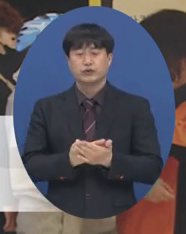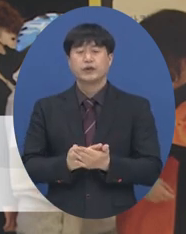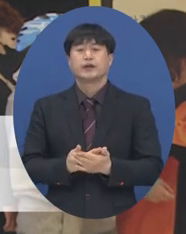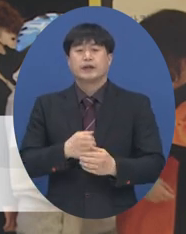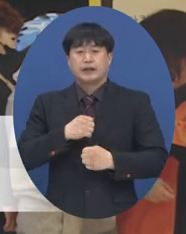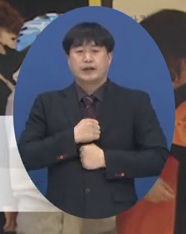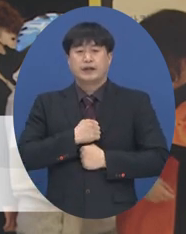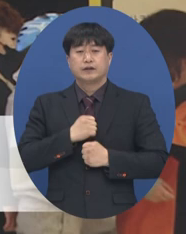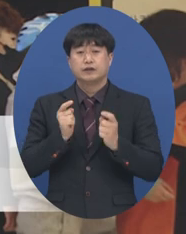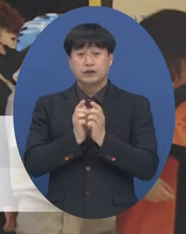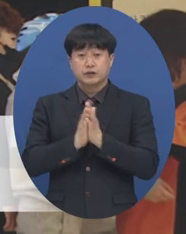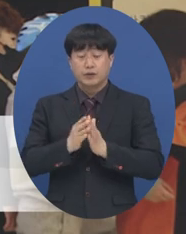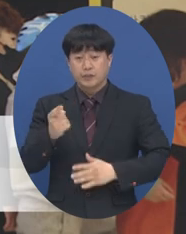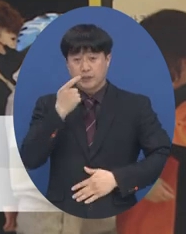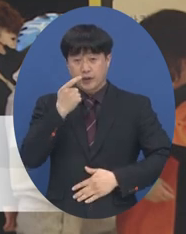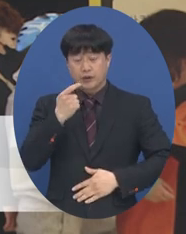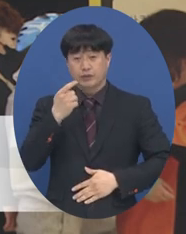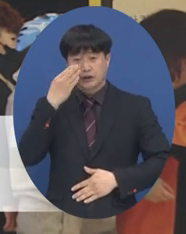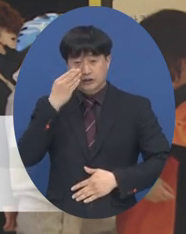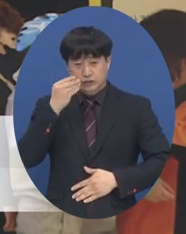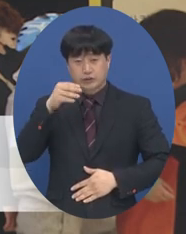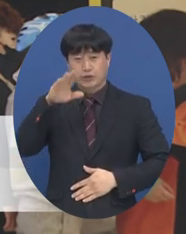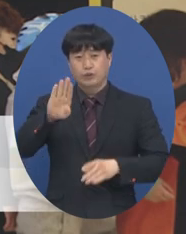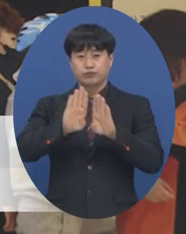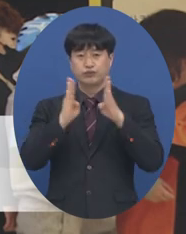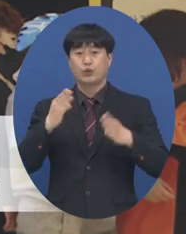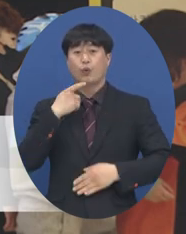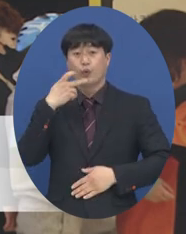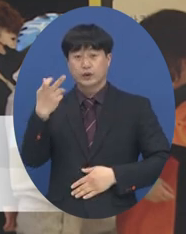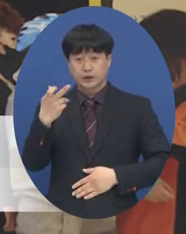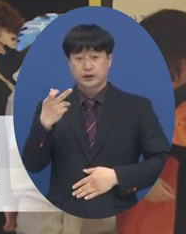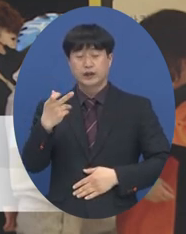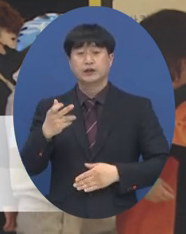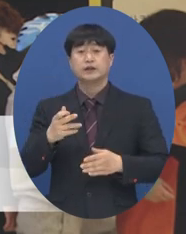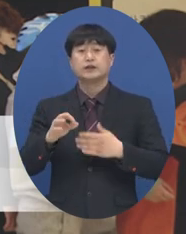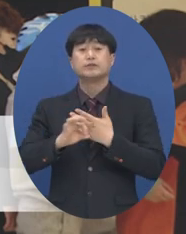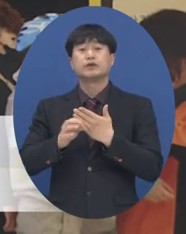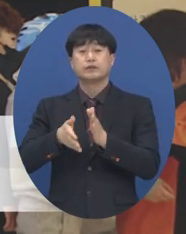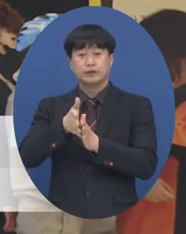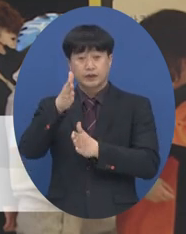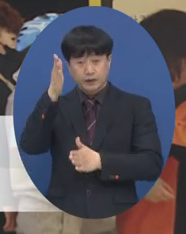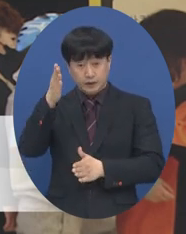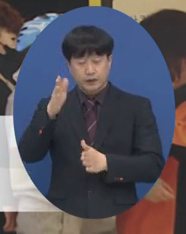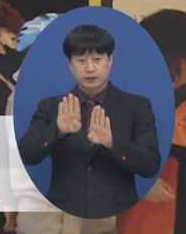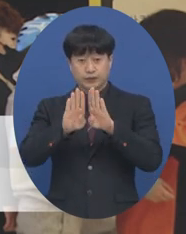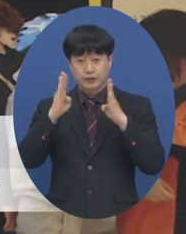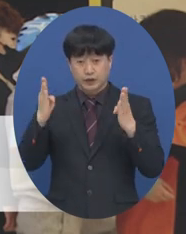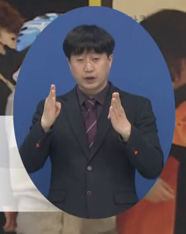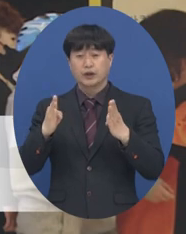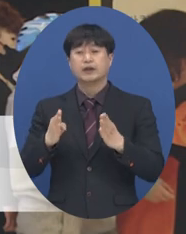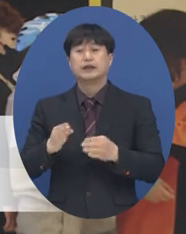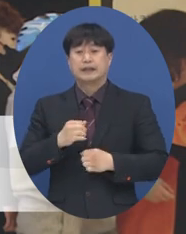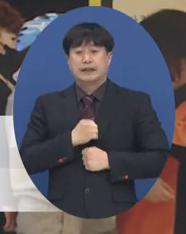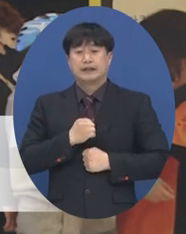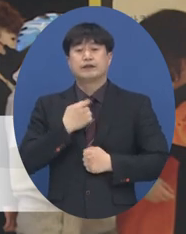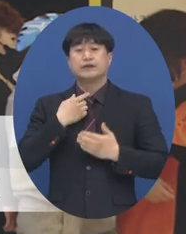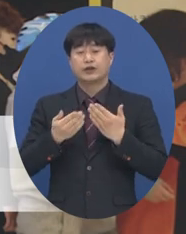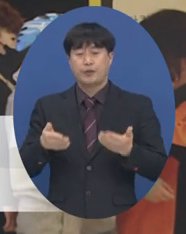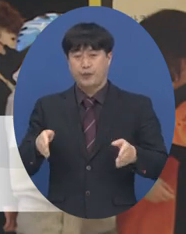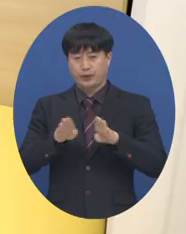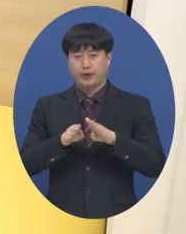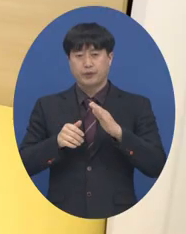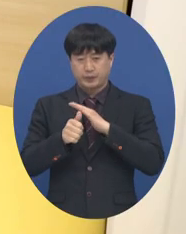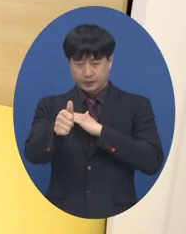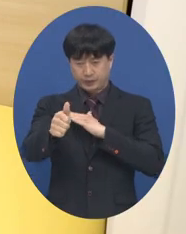몸소 배우고 익힐 수 있는 곳이 문을 열었습니다. 오산시의 시범 개관한 국민안전체험관에 이슬비 기자가 다녀왔습니다.